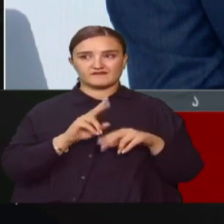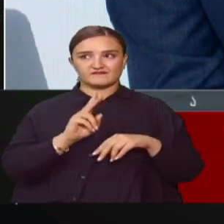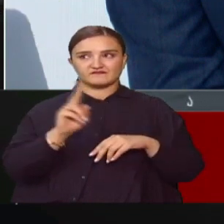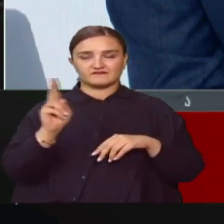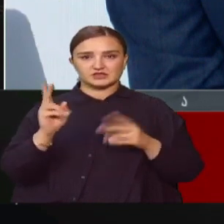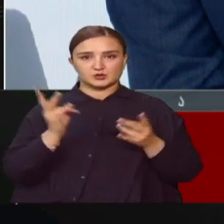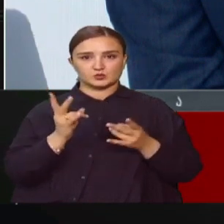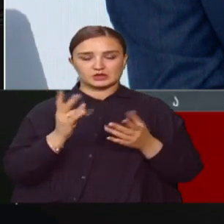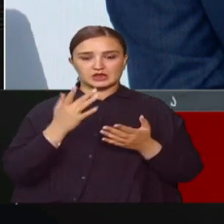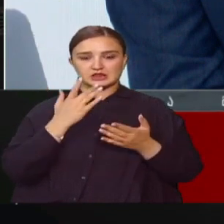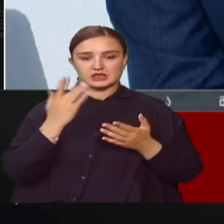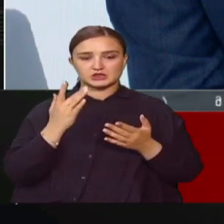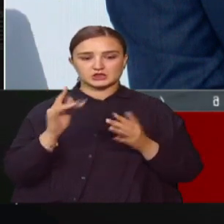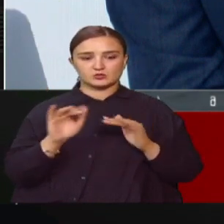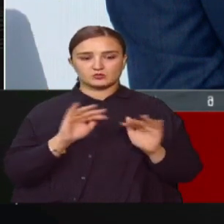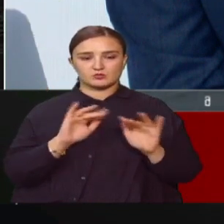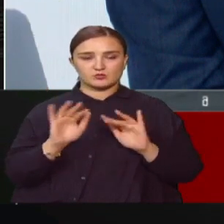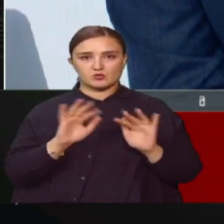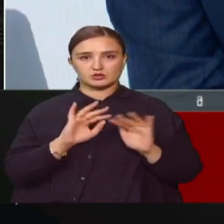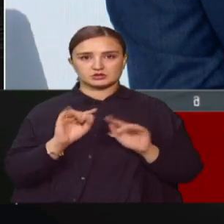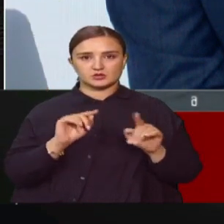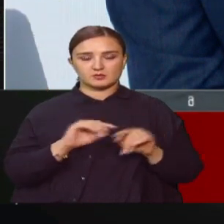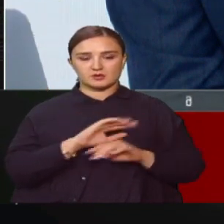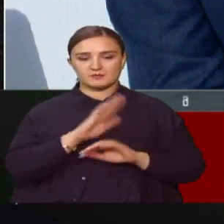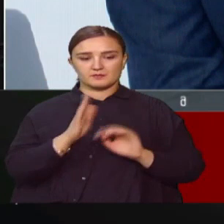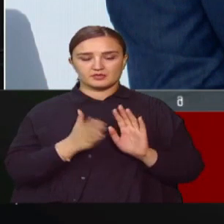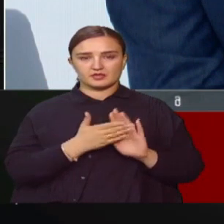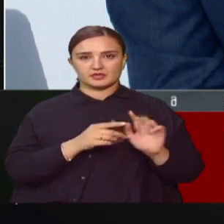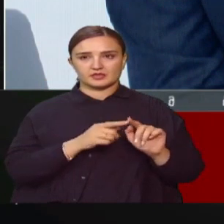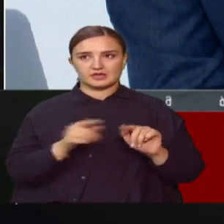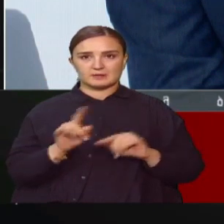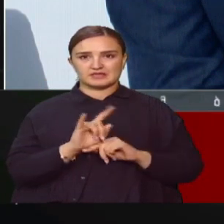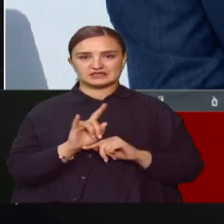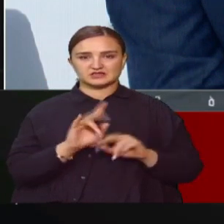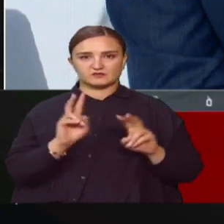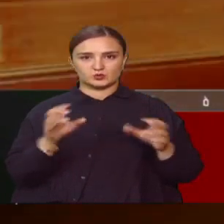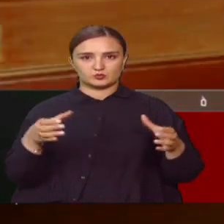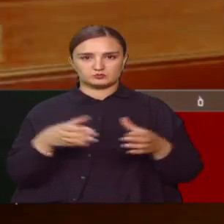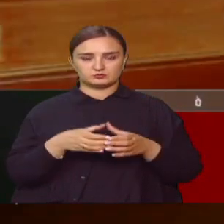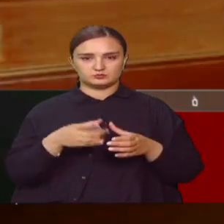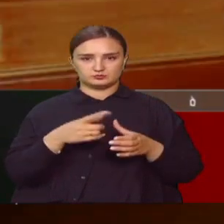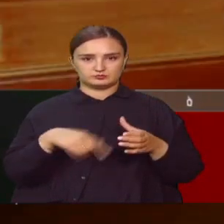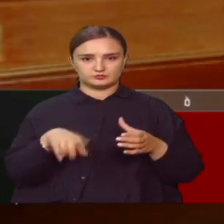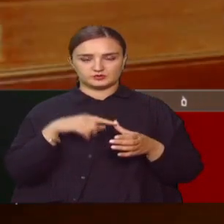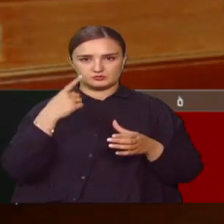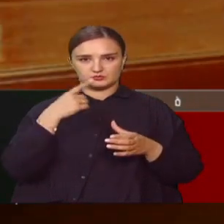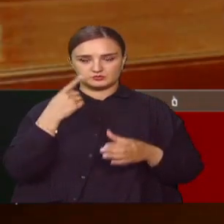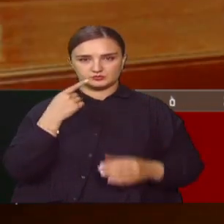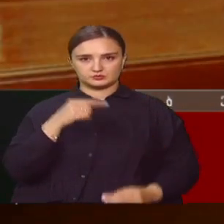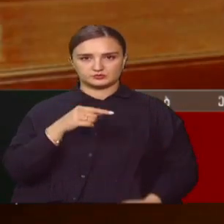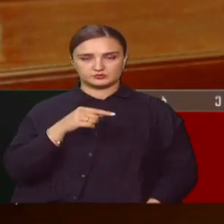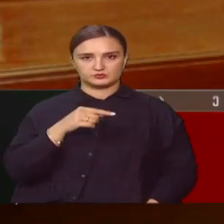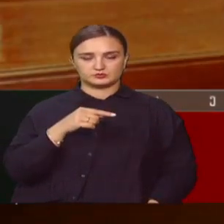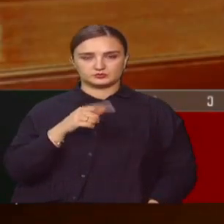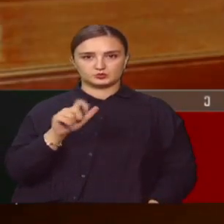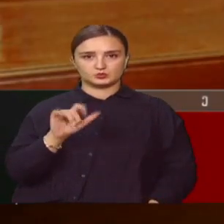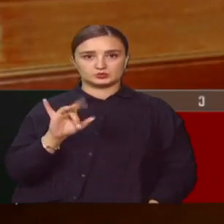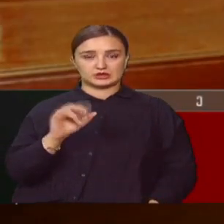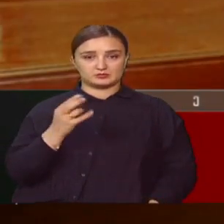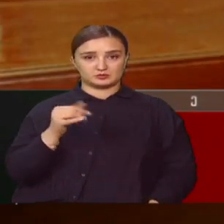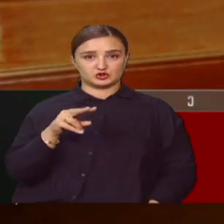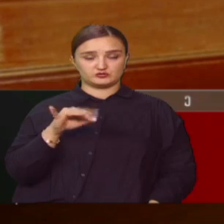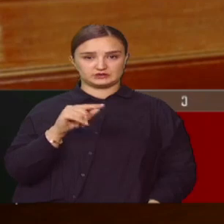gaučobt khai natsionaluri mozraoba, kho? Teli es pariseuluri bude. Problemul este că Debdero, Salove,